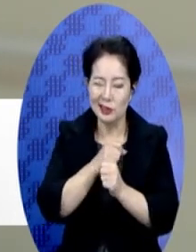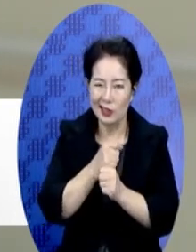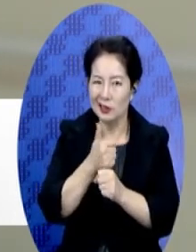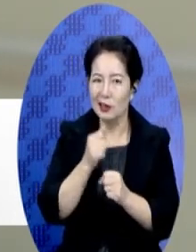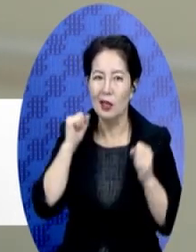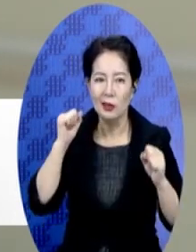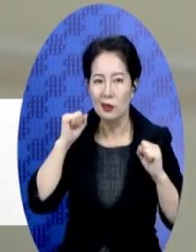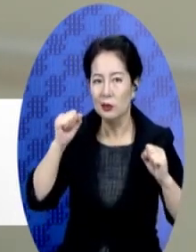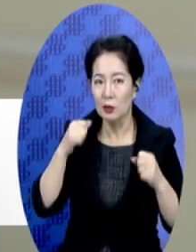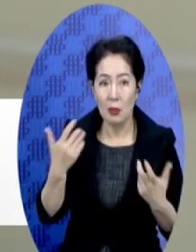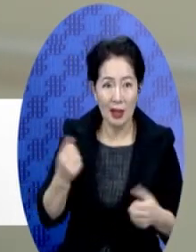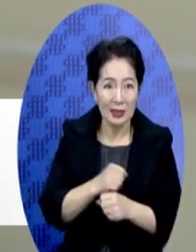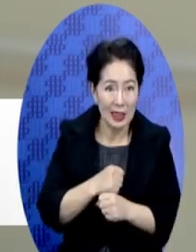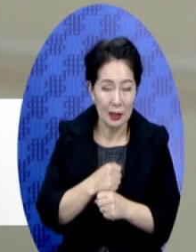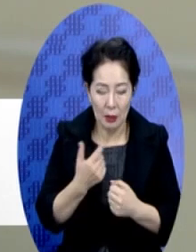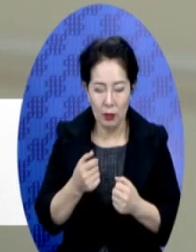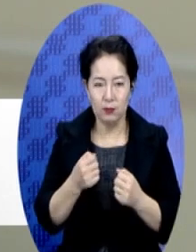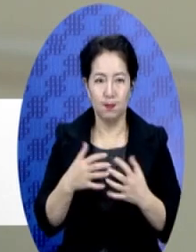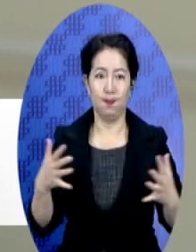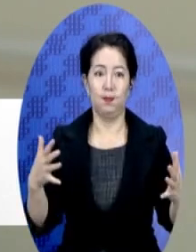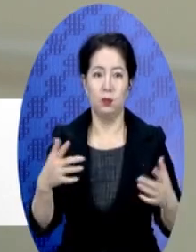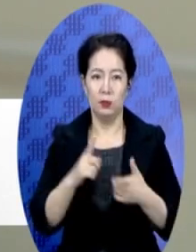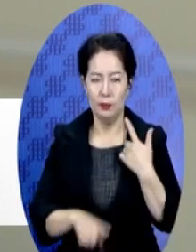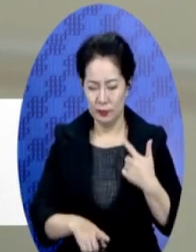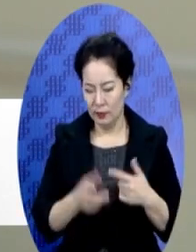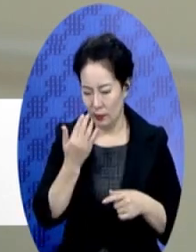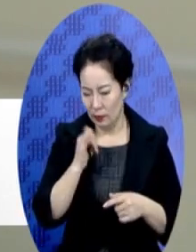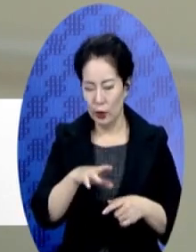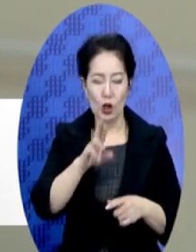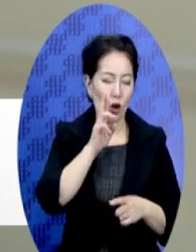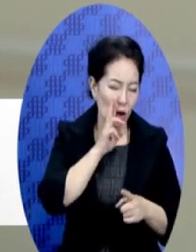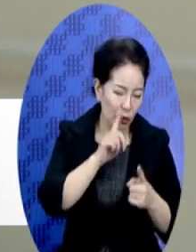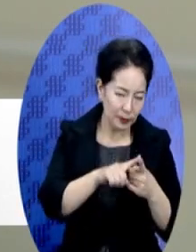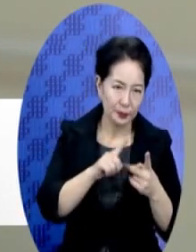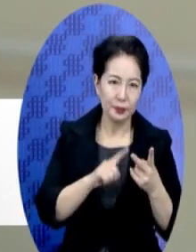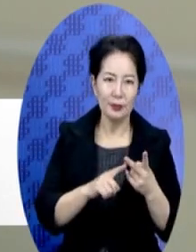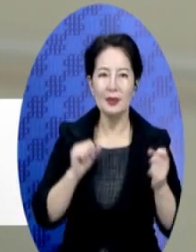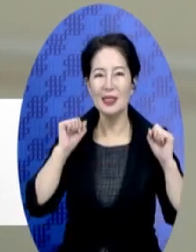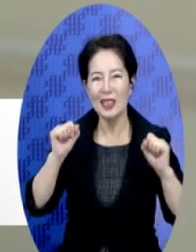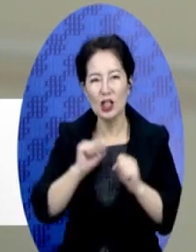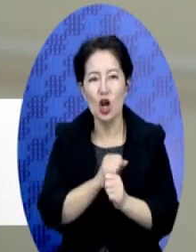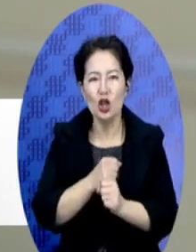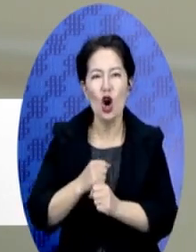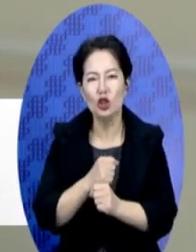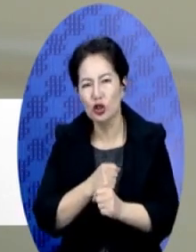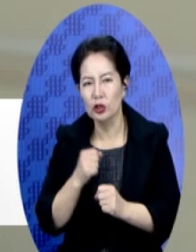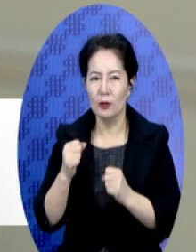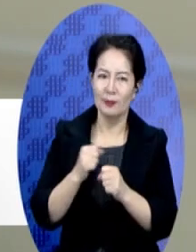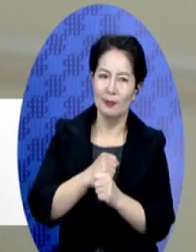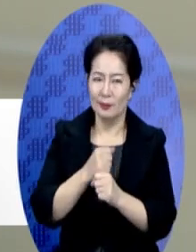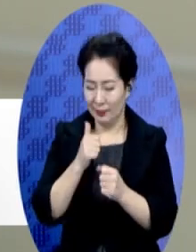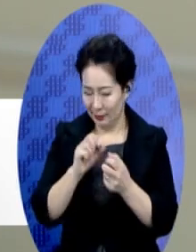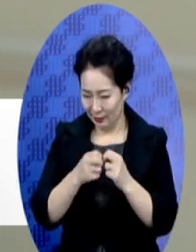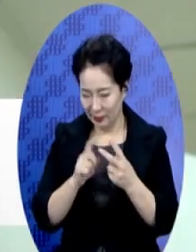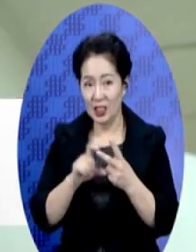хийгээгүйгээсээ болоод буцаад нэмээд идэх байхгүй. Тэгэхээр хоол болон тасгал хөдөлгөөнийг аягүй сайн тааруулж ийж яг ирүүлж